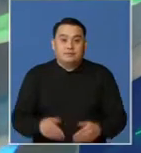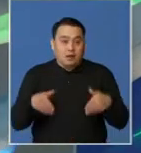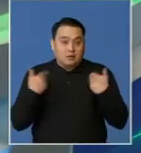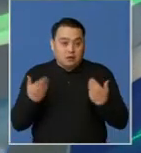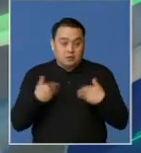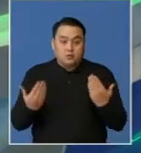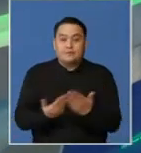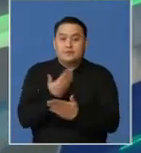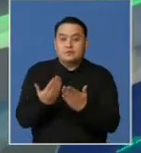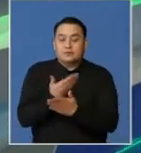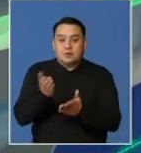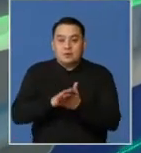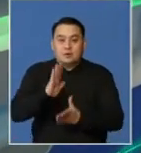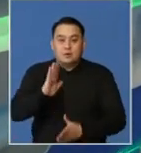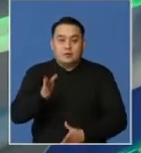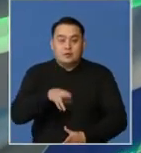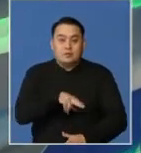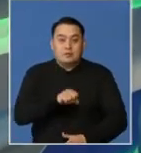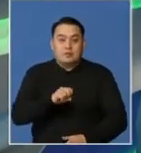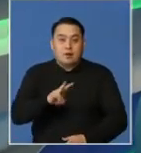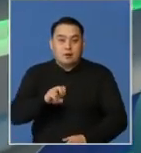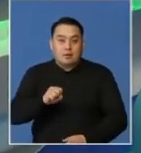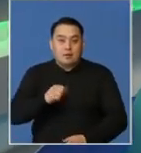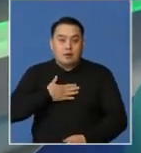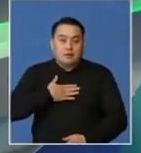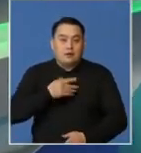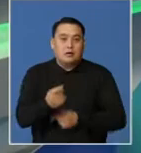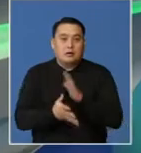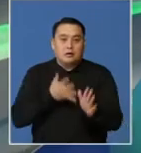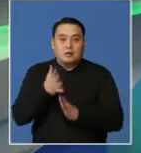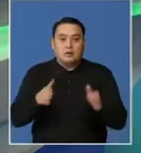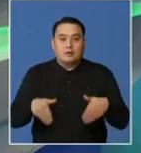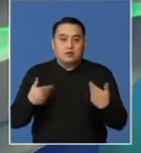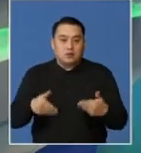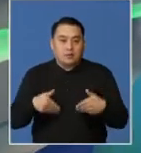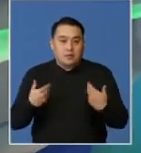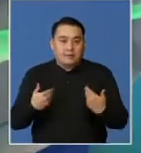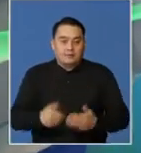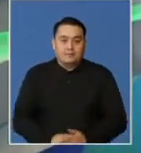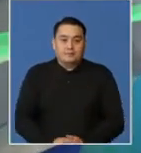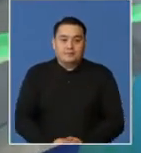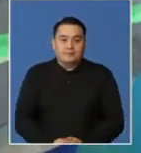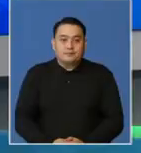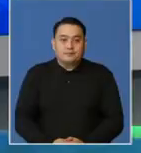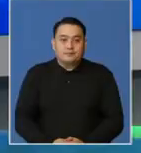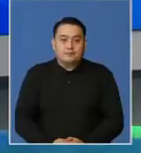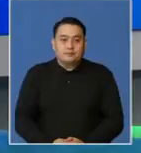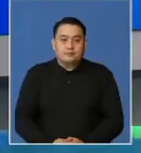Здравствуйте, вы смотрите новости на телеканале ЖТСУ. С вами Панау Исимбекова. Сурдоперевод Марата Ашмабекова.